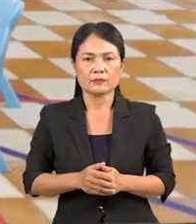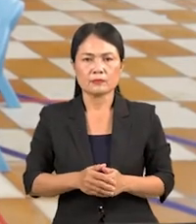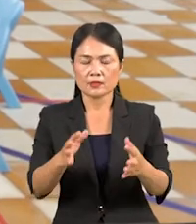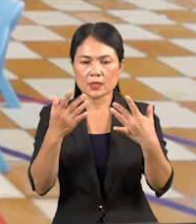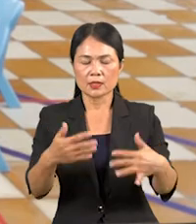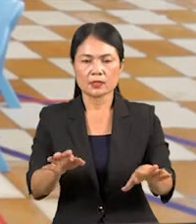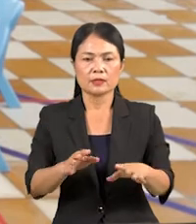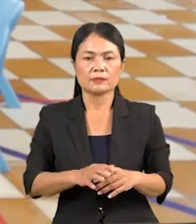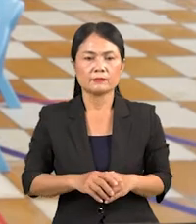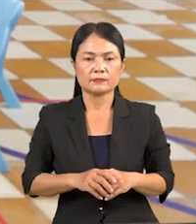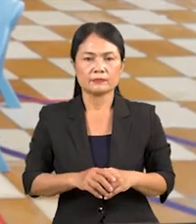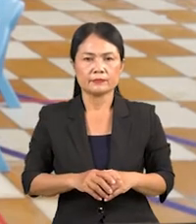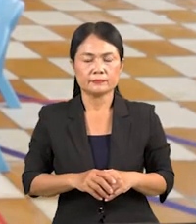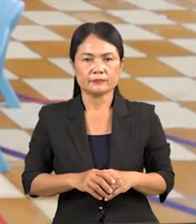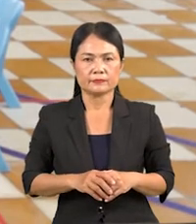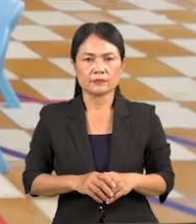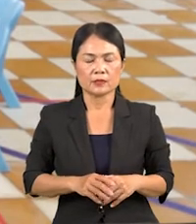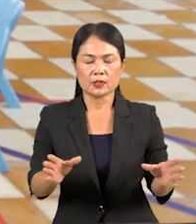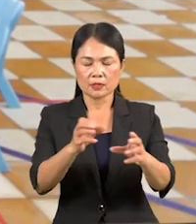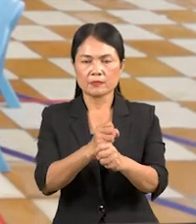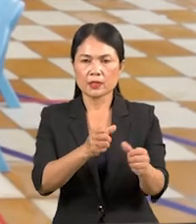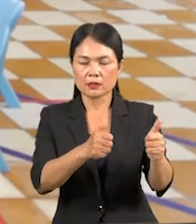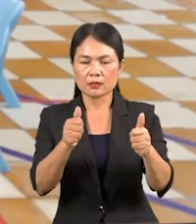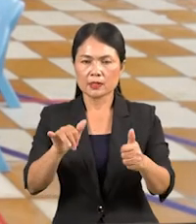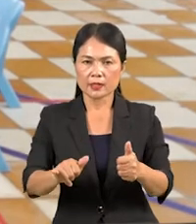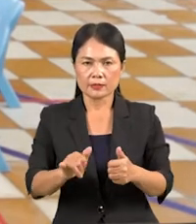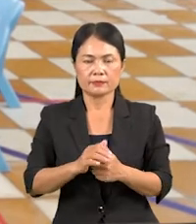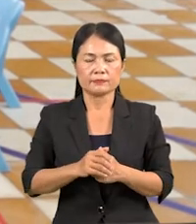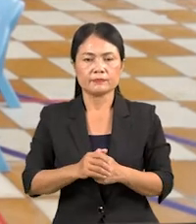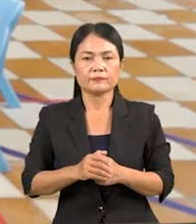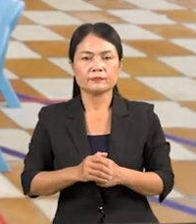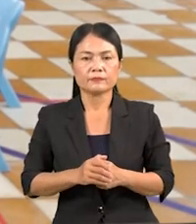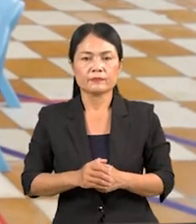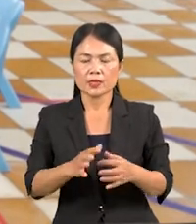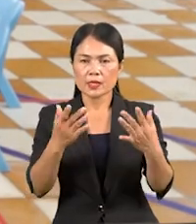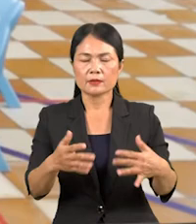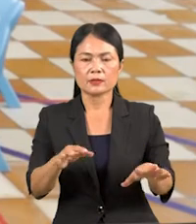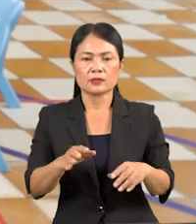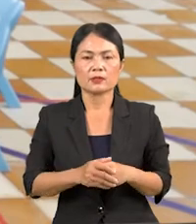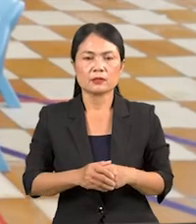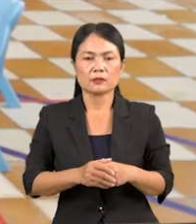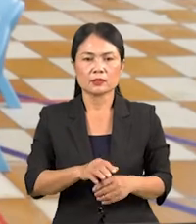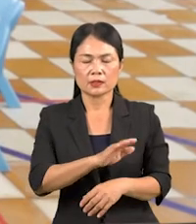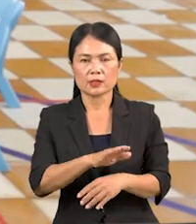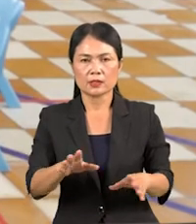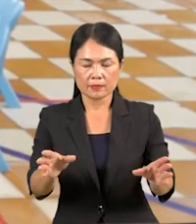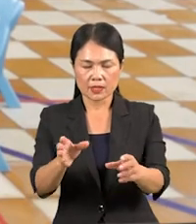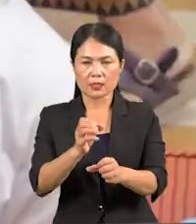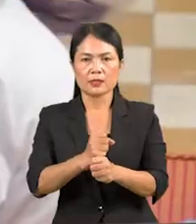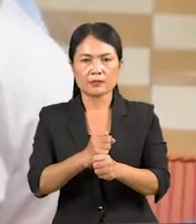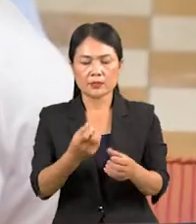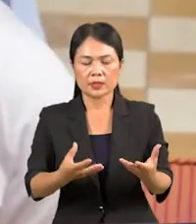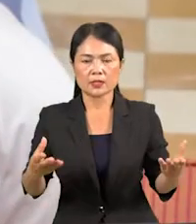ឬនៅបានល្អនៅហើយហើយអញ្ចឹងកូនបាន